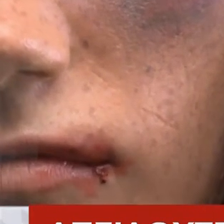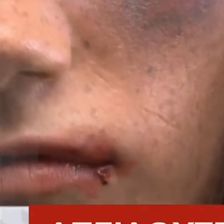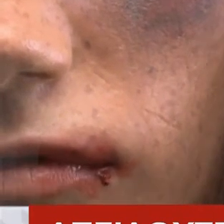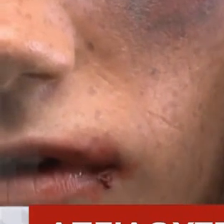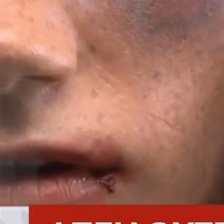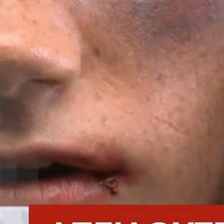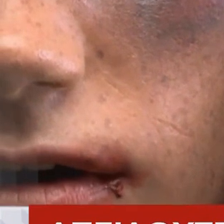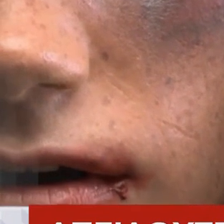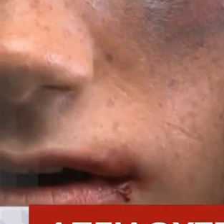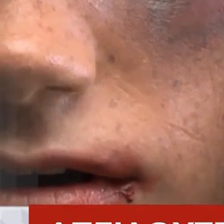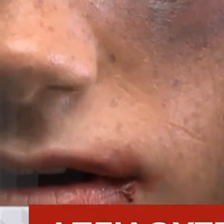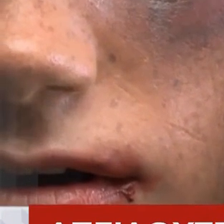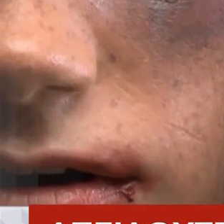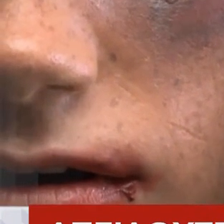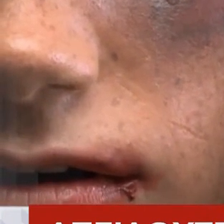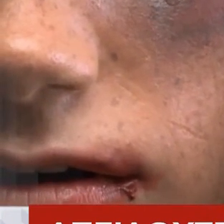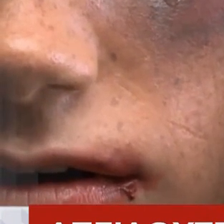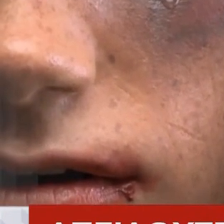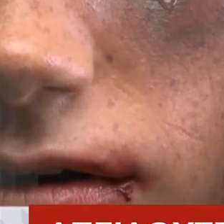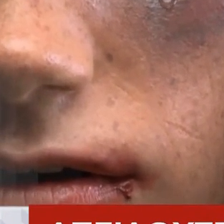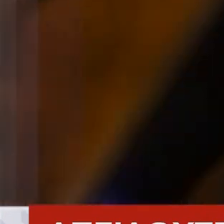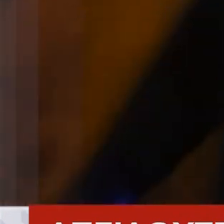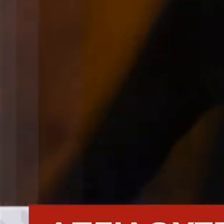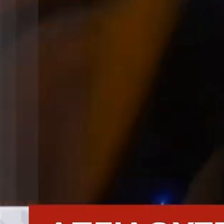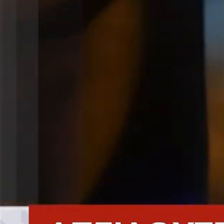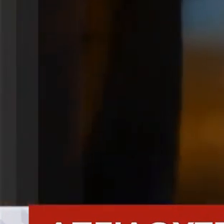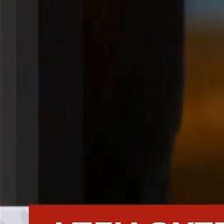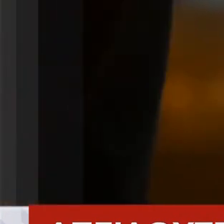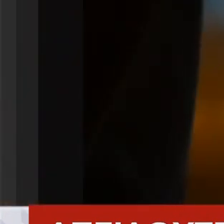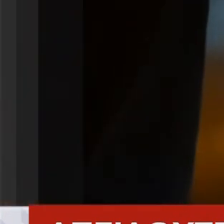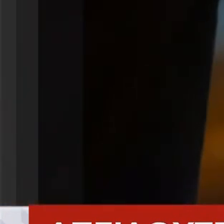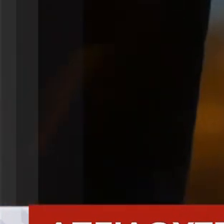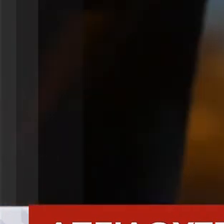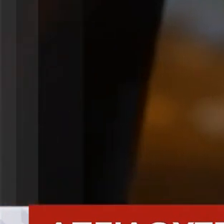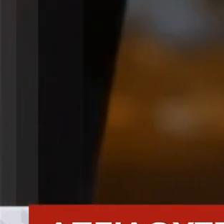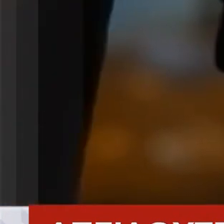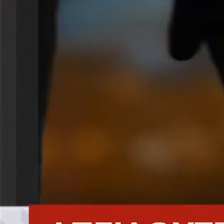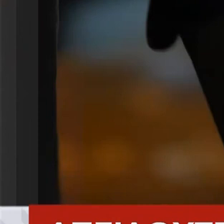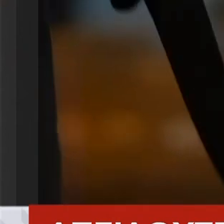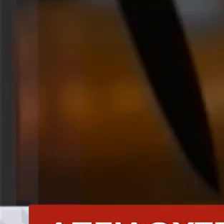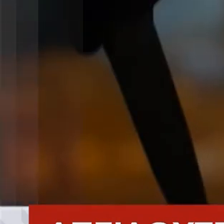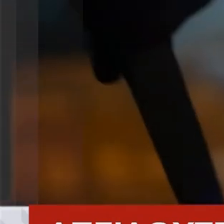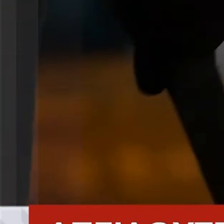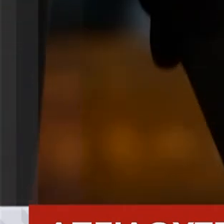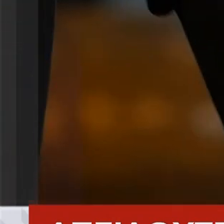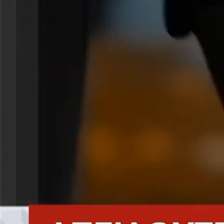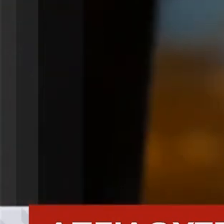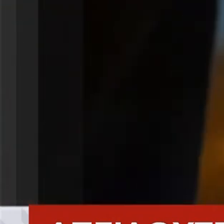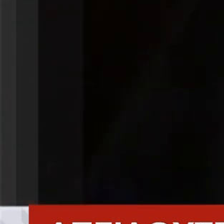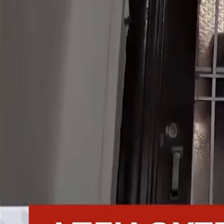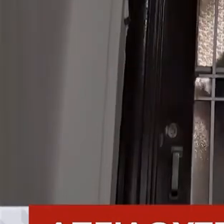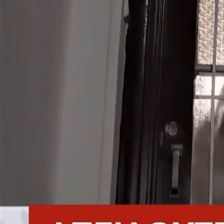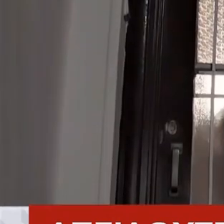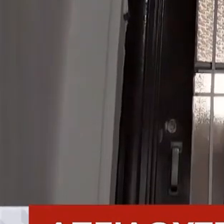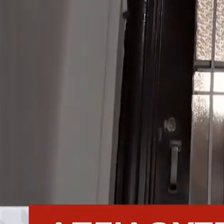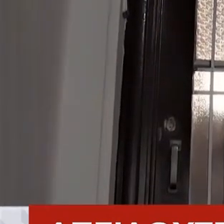και μήνυση και ασφαλιστικά μέτρα. Εγώ προσπαθούσα χρόνια, αλλά αυτός απειλούσε. Θα σε σκοτώσω εσένα, τη μάνα